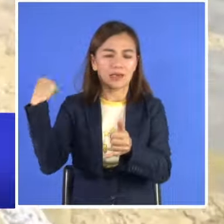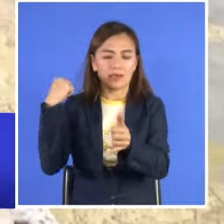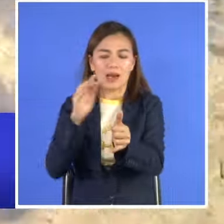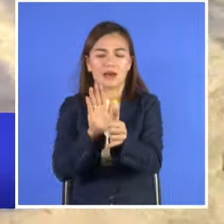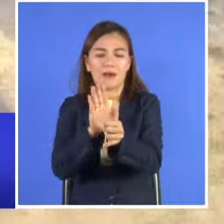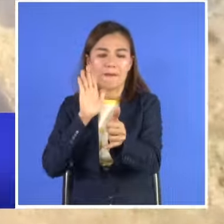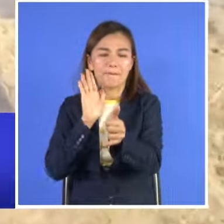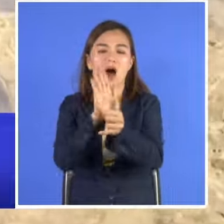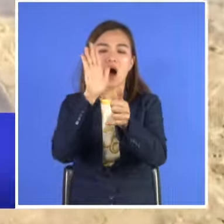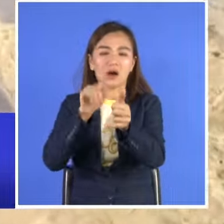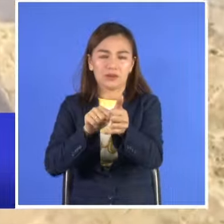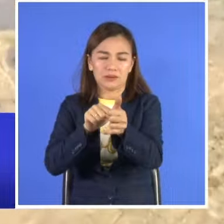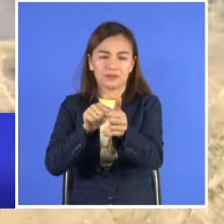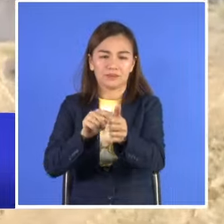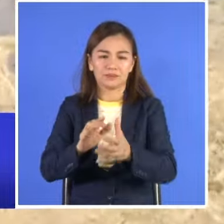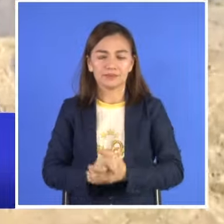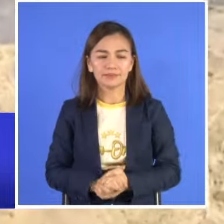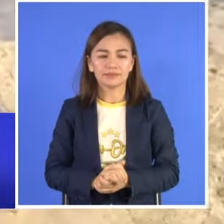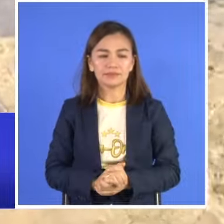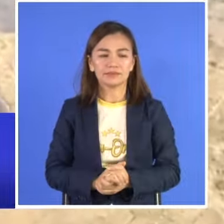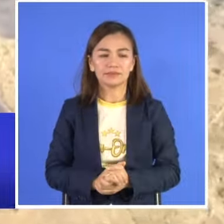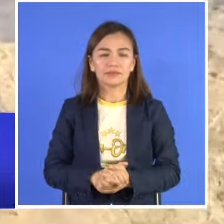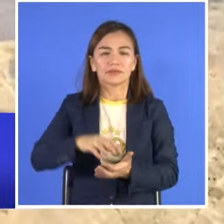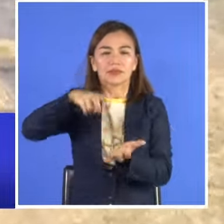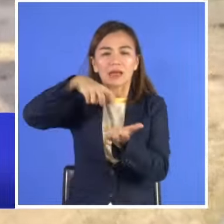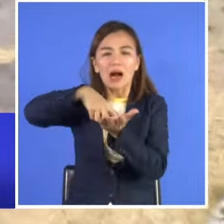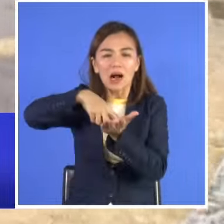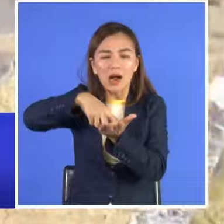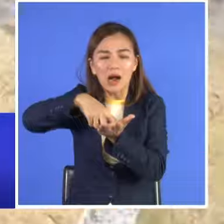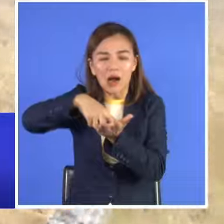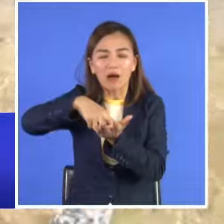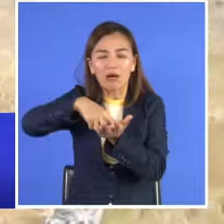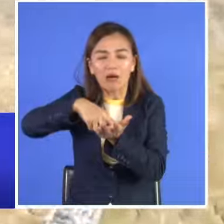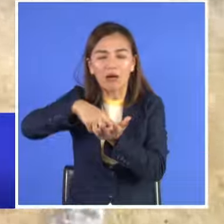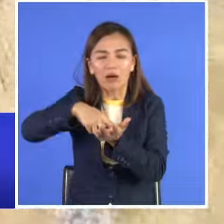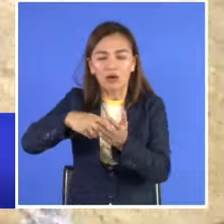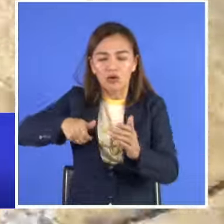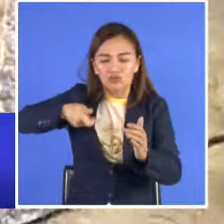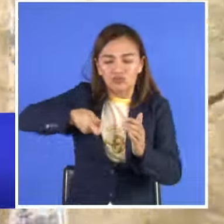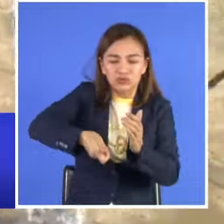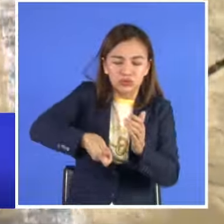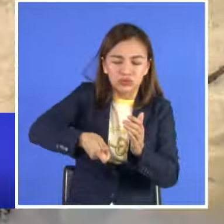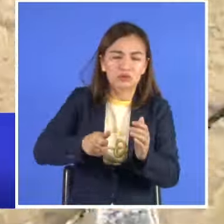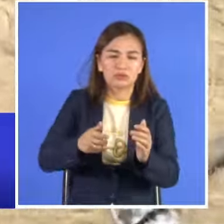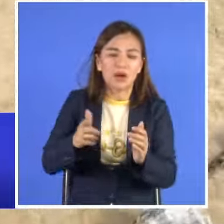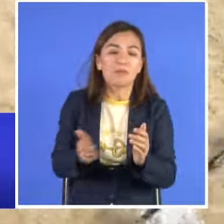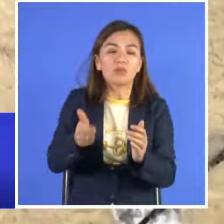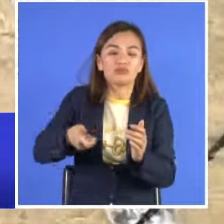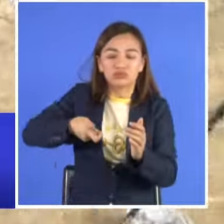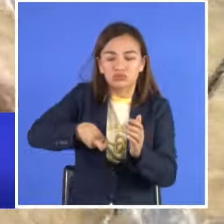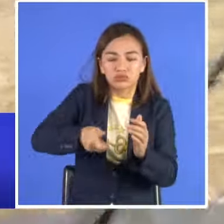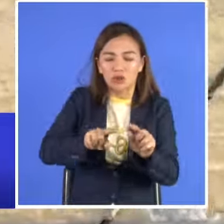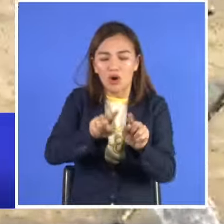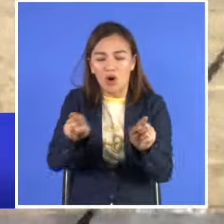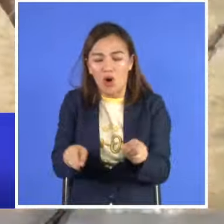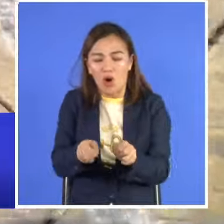ครับ กำลังนั่งยองๆอยู่นะฮะเติมลมฮะก็มาเลยใส่เข้าไปกลางหลังเลยหน้าก็ไปกระแทกกับซุ้มล้